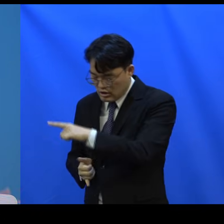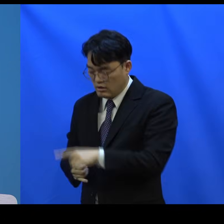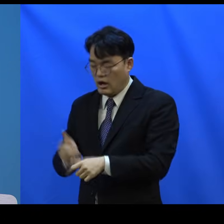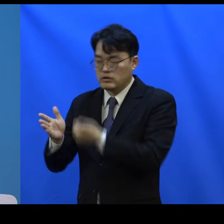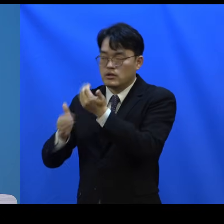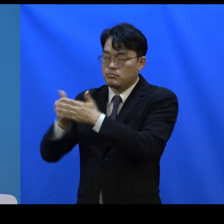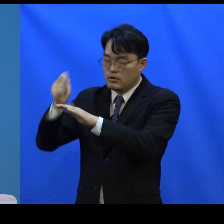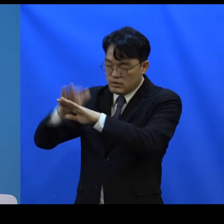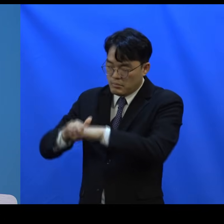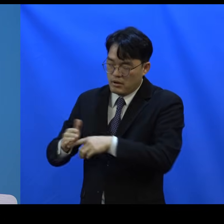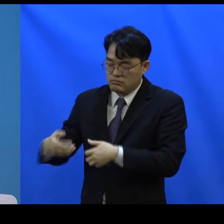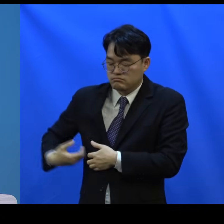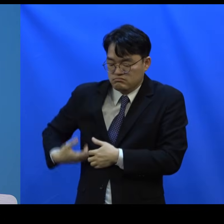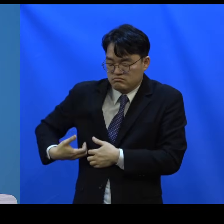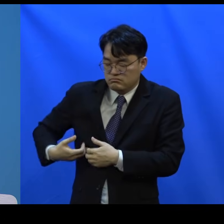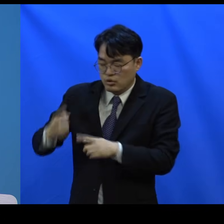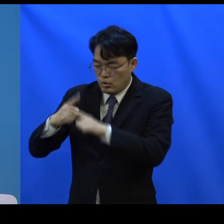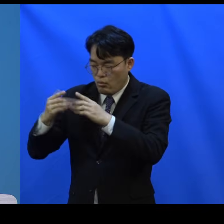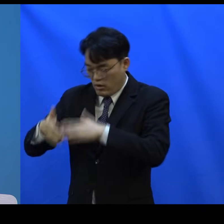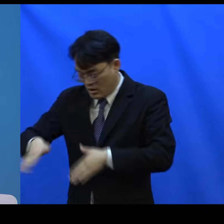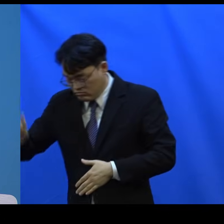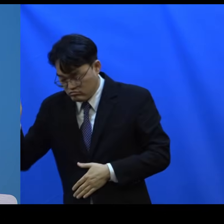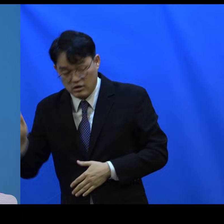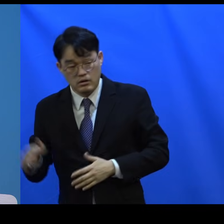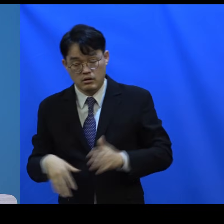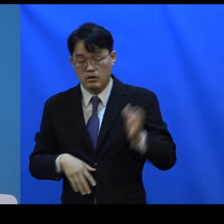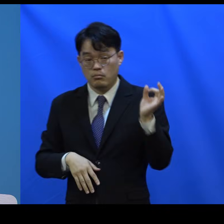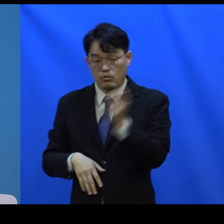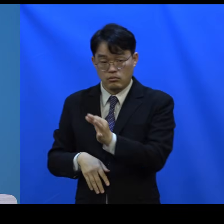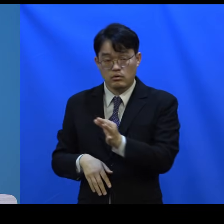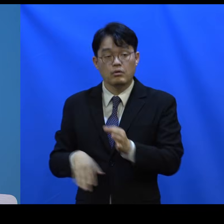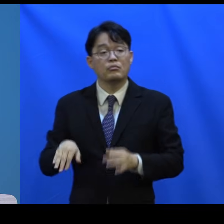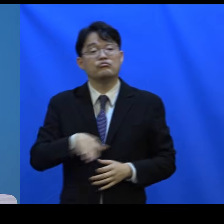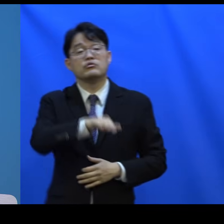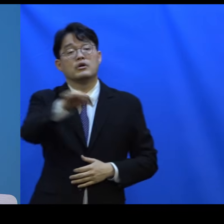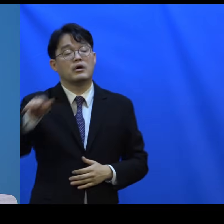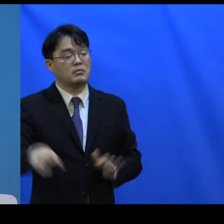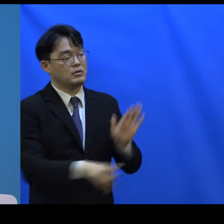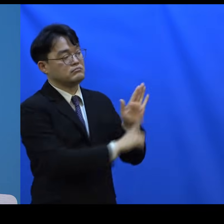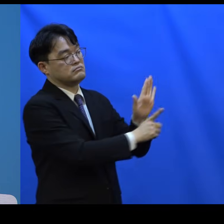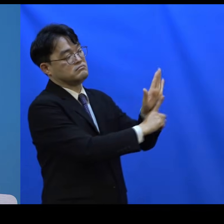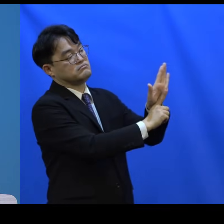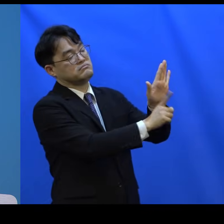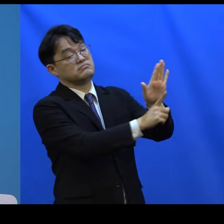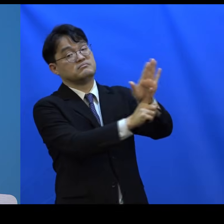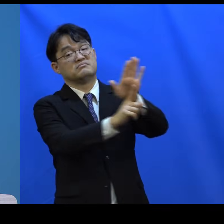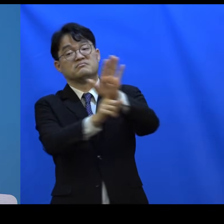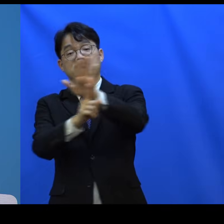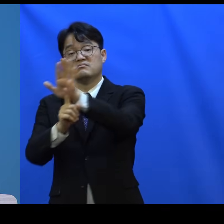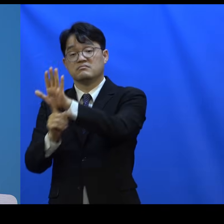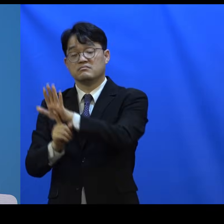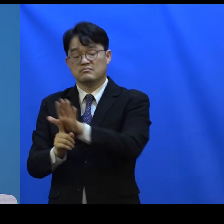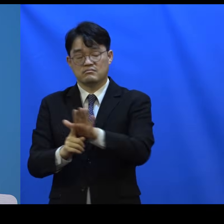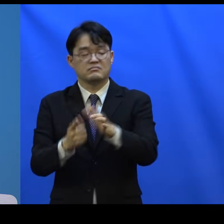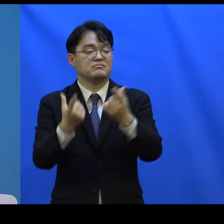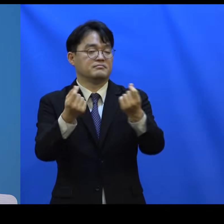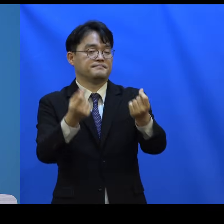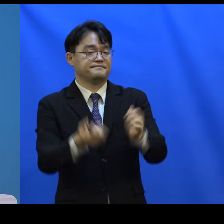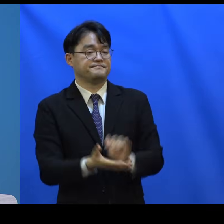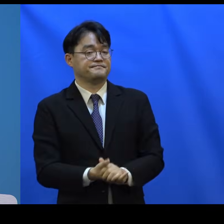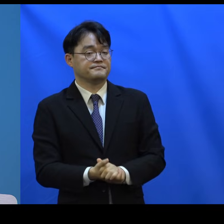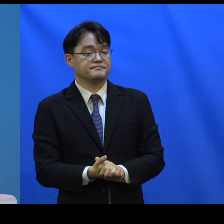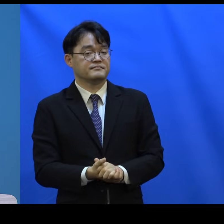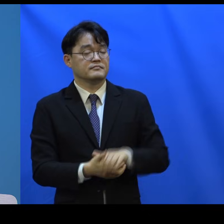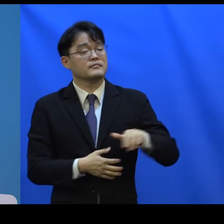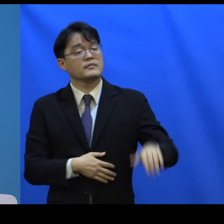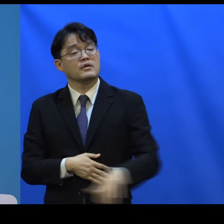거. 여러분, 이 예배를 통해 우리는 몸과 마음이 하나님께로 향하게 합니다. 그죠? 형식적인 예배가